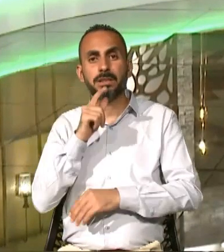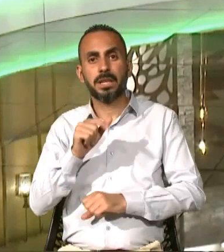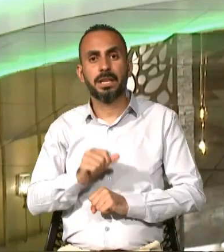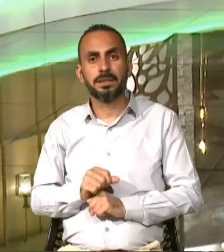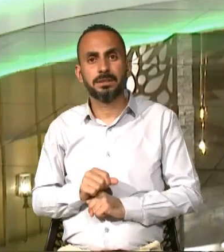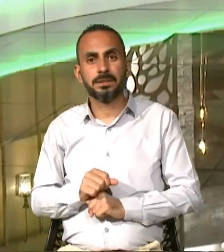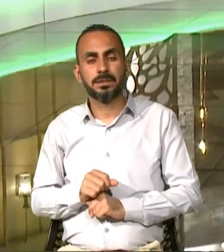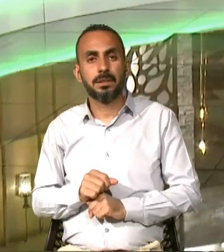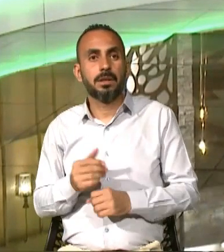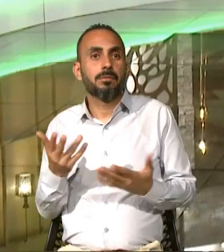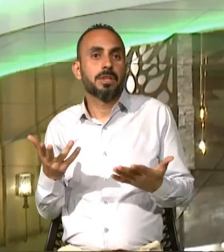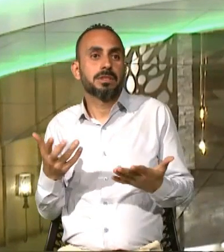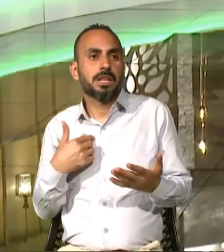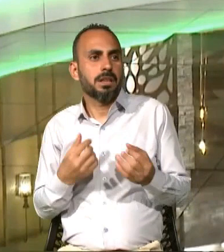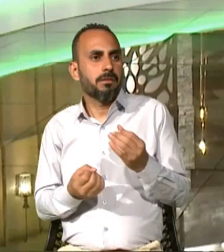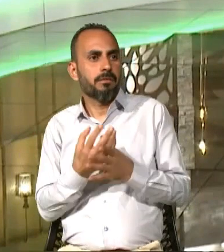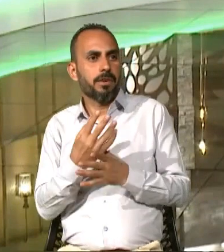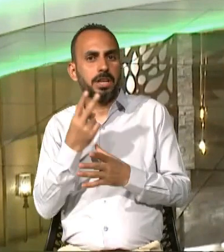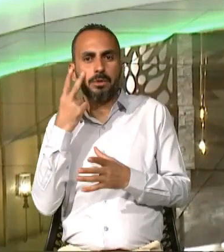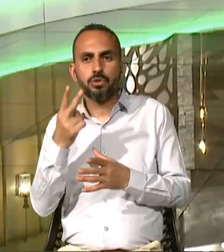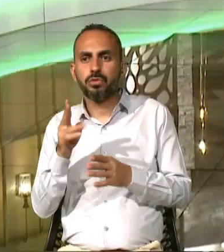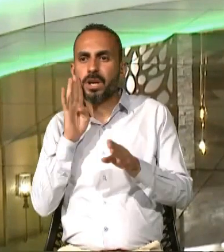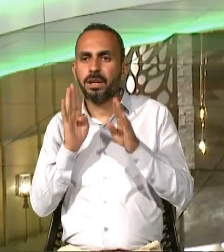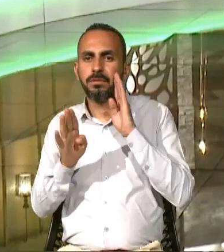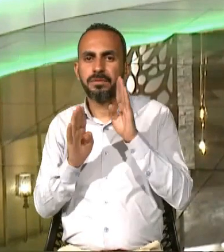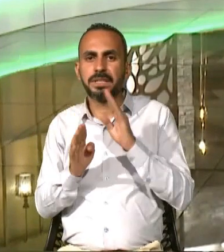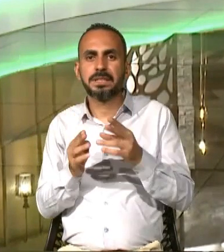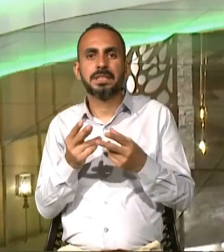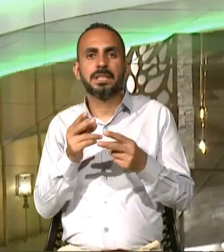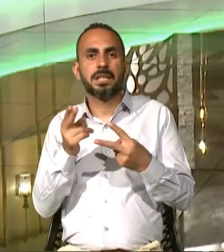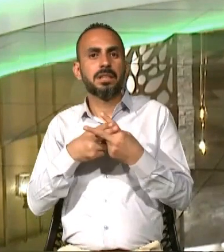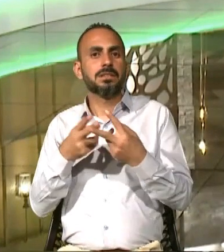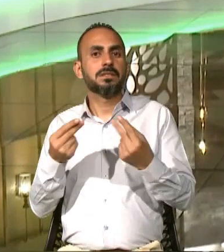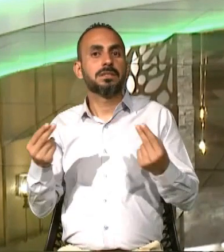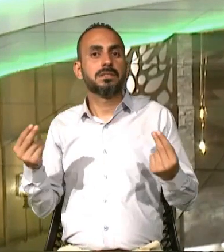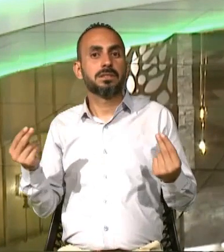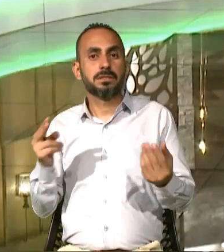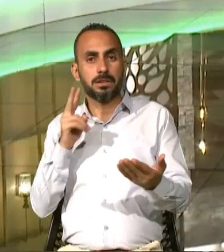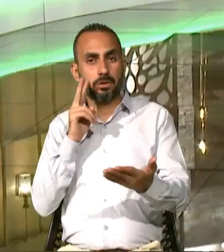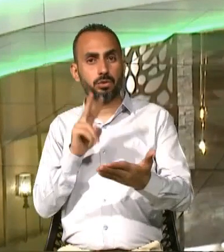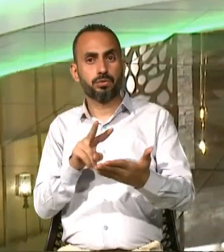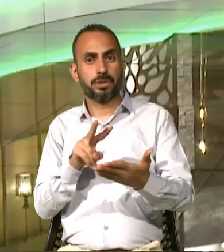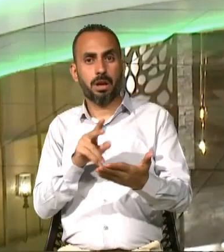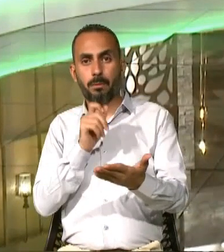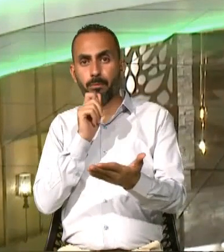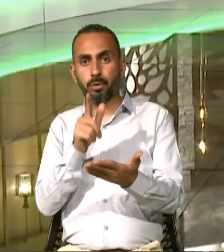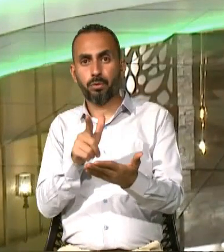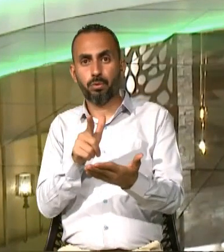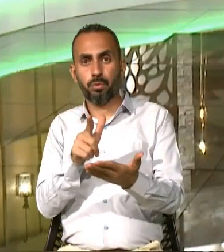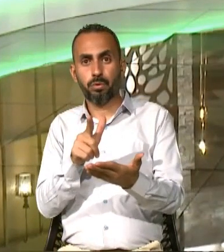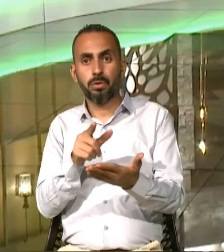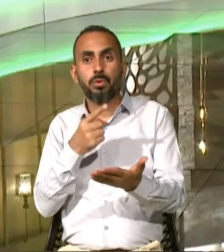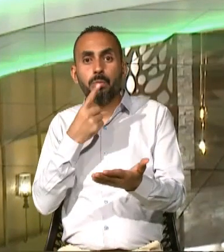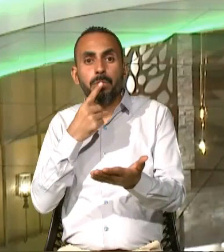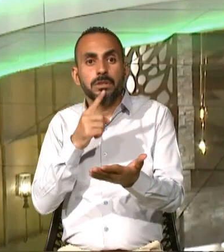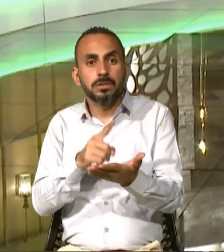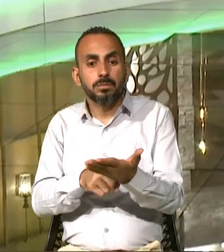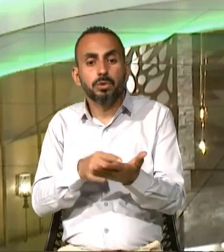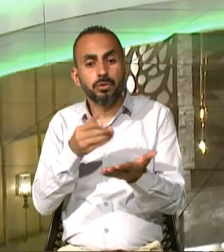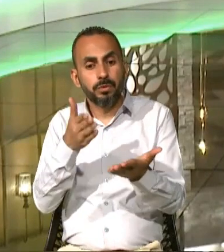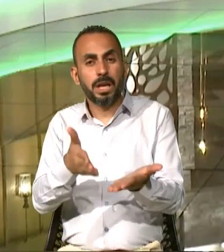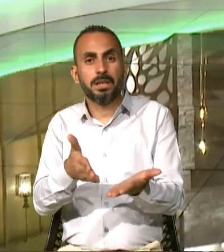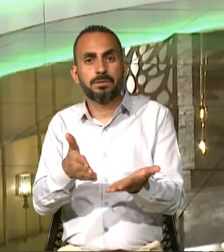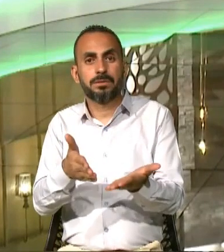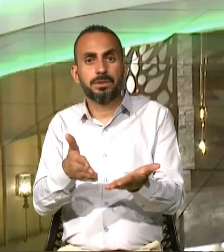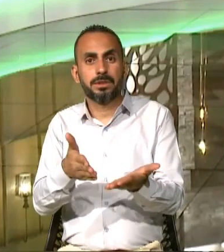ناس كتيره جدا على الفيس وناس كتيره قوي شفتها بتتكلم ومصدقه الكلام ده. هل